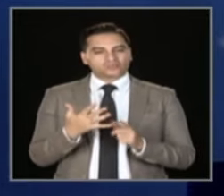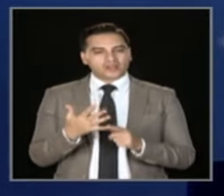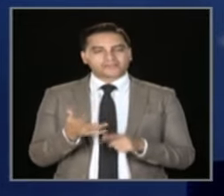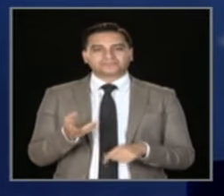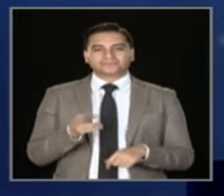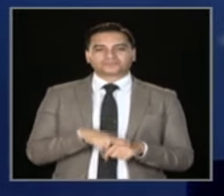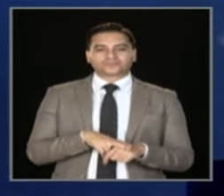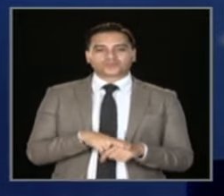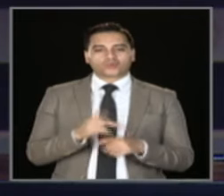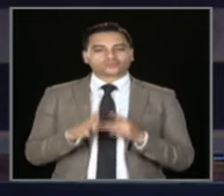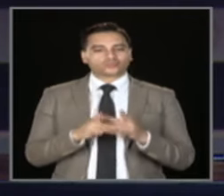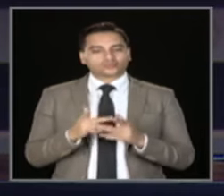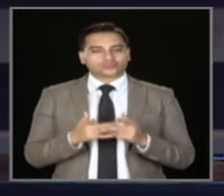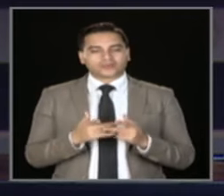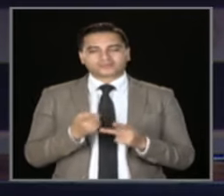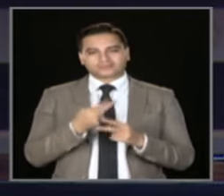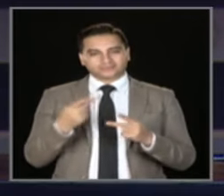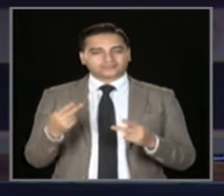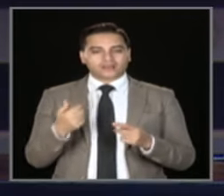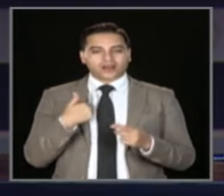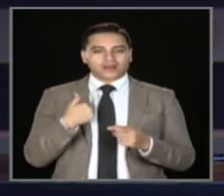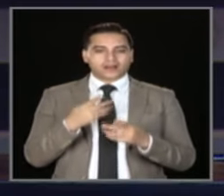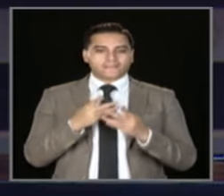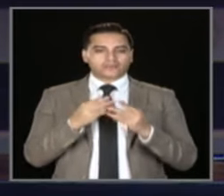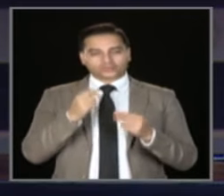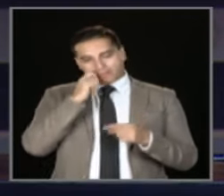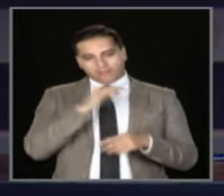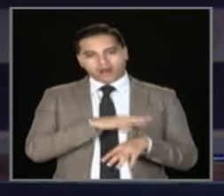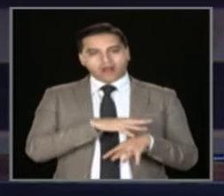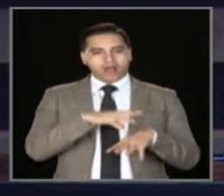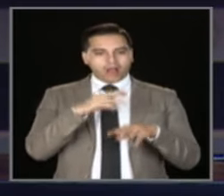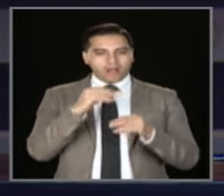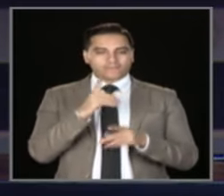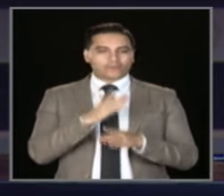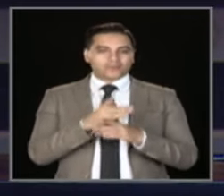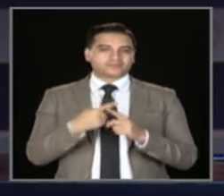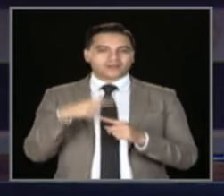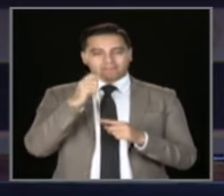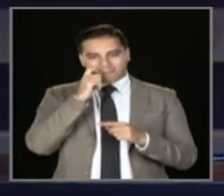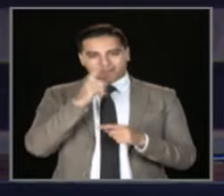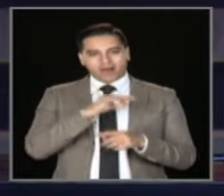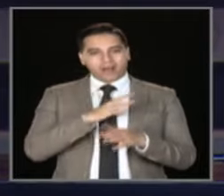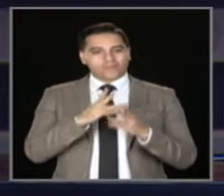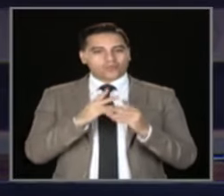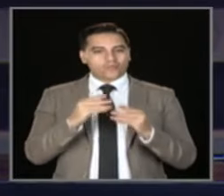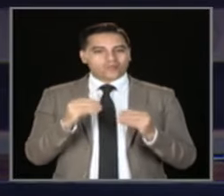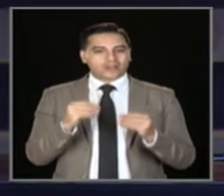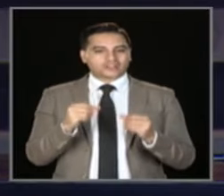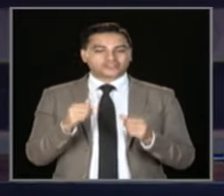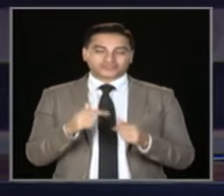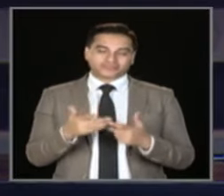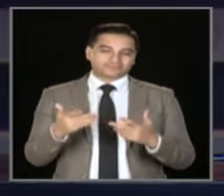بحبها قوي مده الحقيقه احنا بنفت قد والده لان الحقيقه كان ممثل قدير وشخصيه